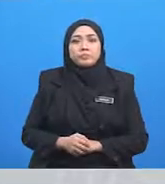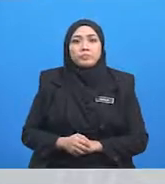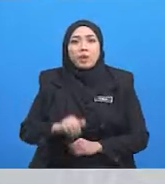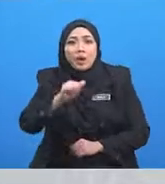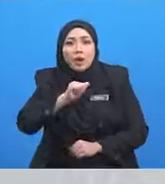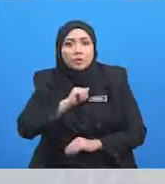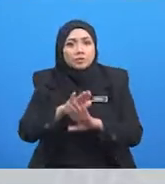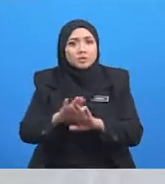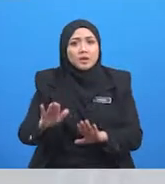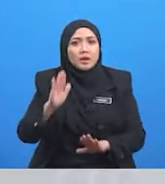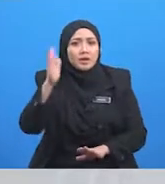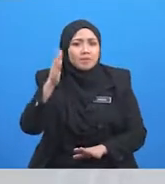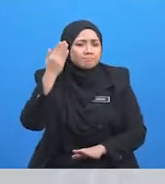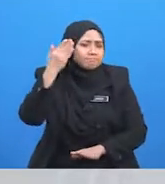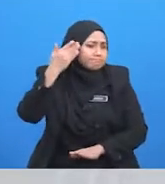Aku tidak akan jemu.